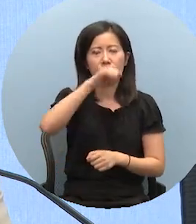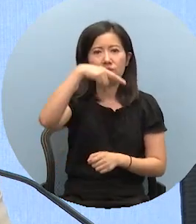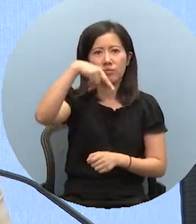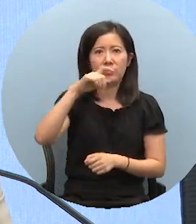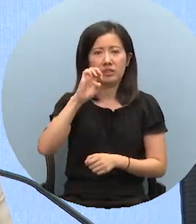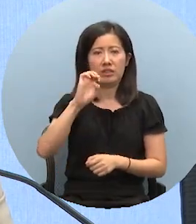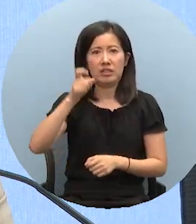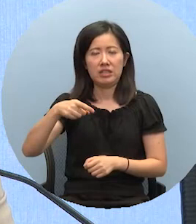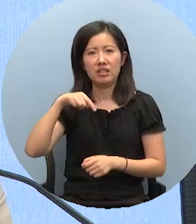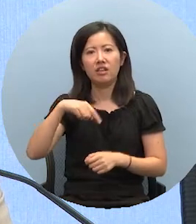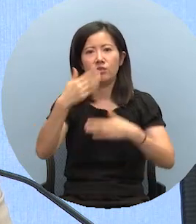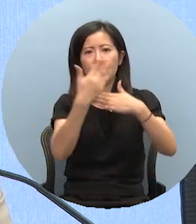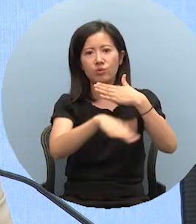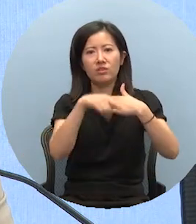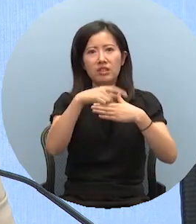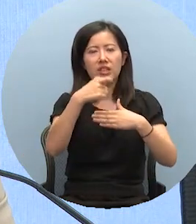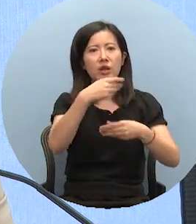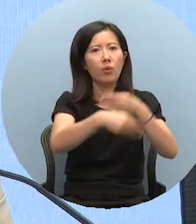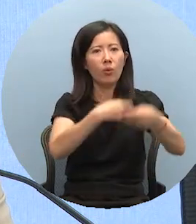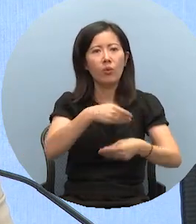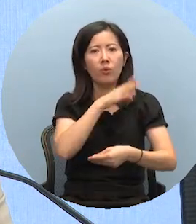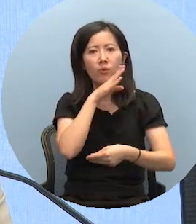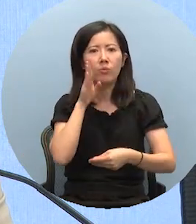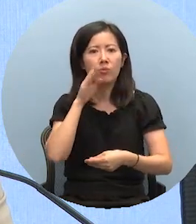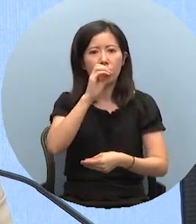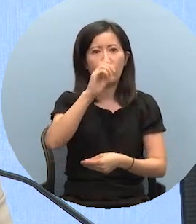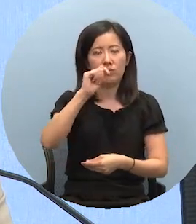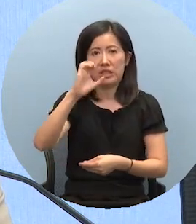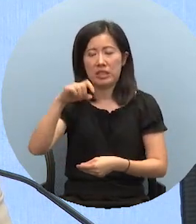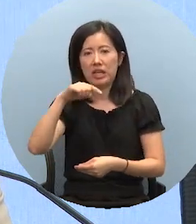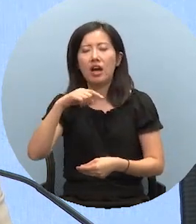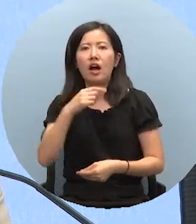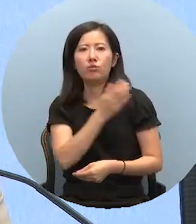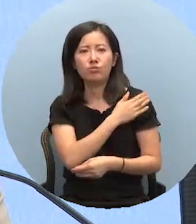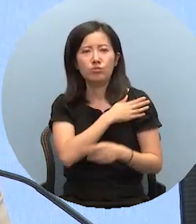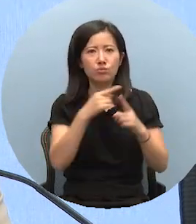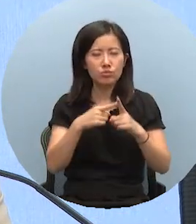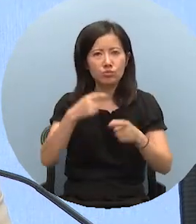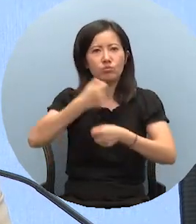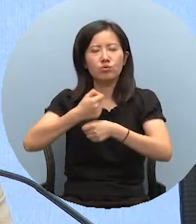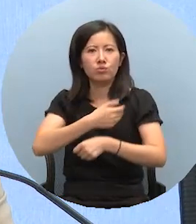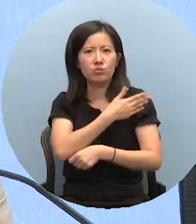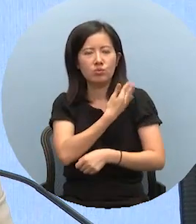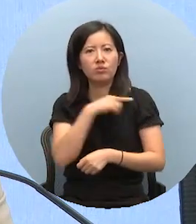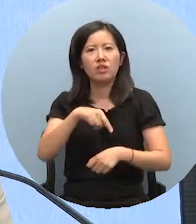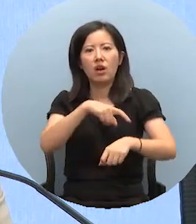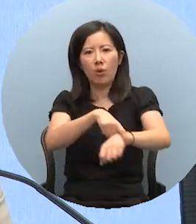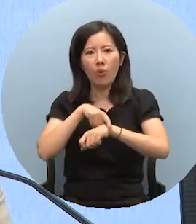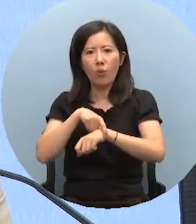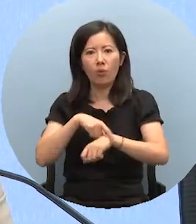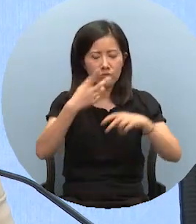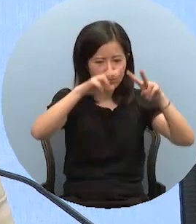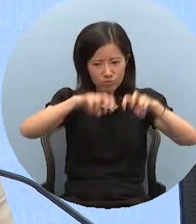JPEX 串連的場外找換店，即是 OTC 的負責人和職員。經調查